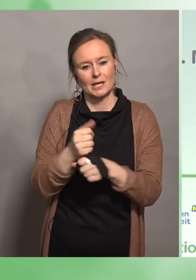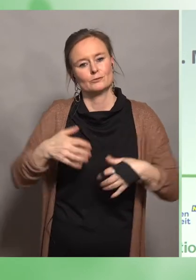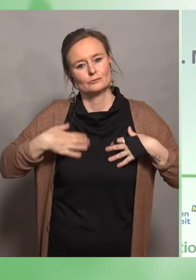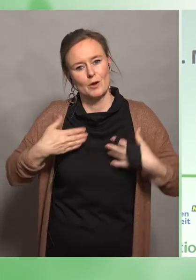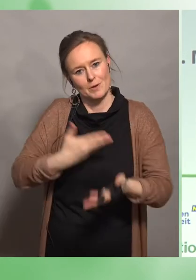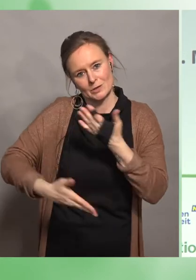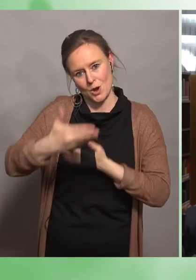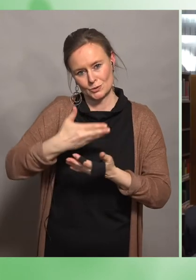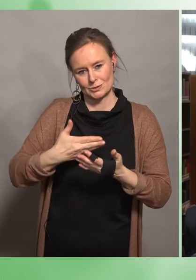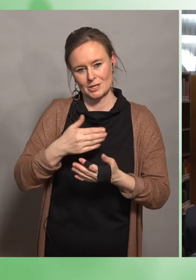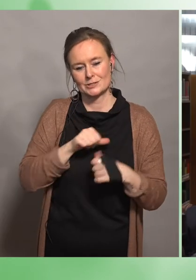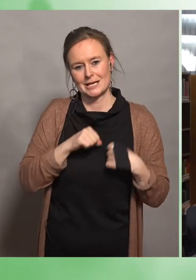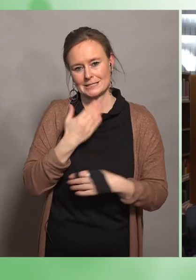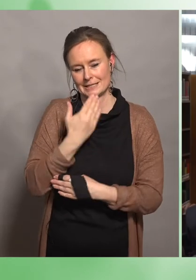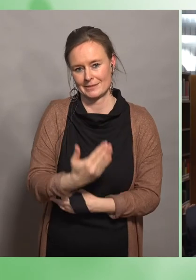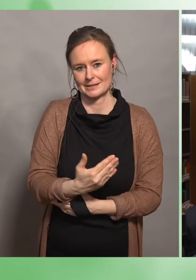Dank.